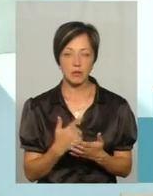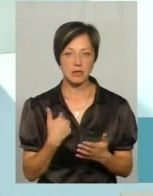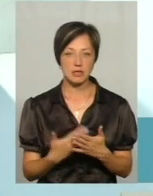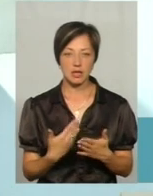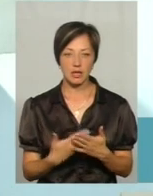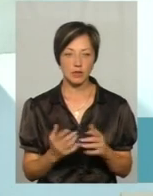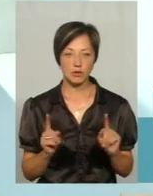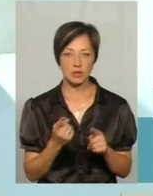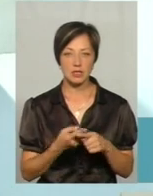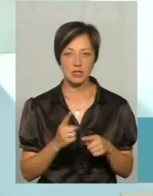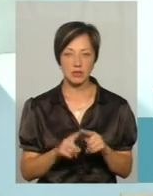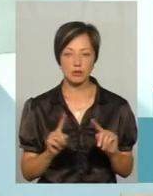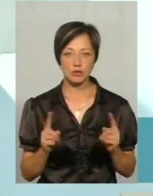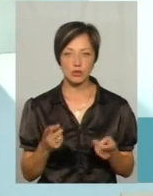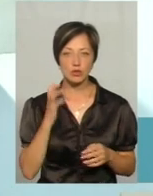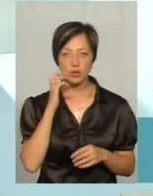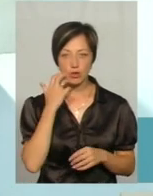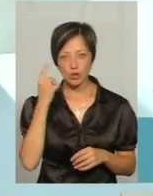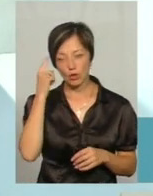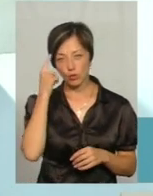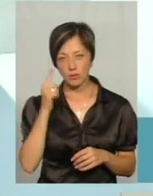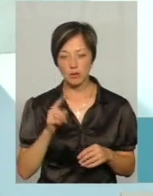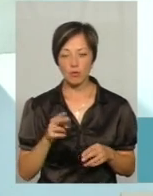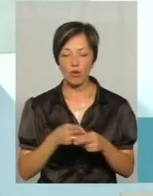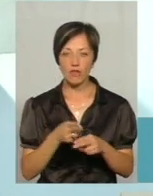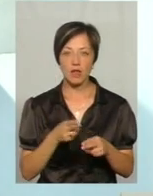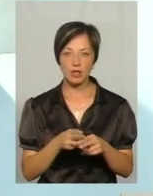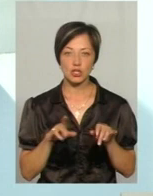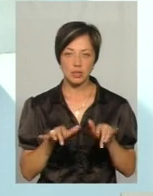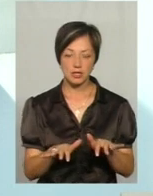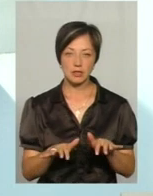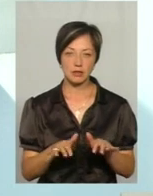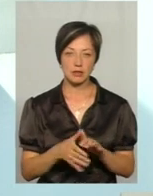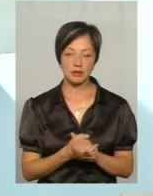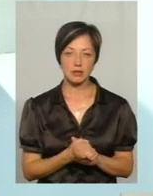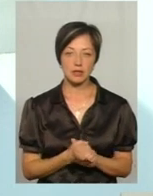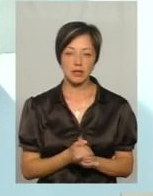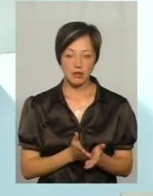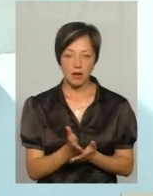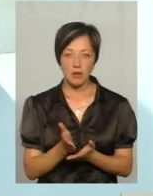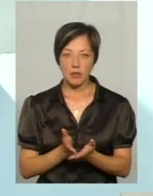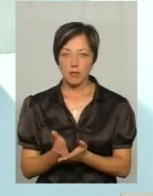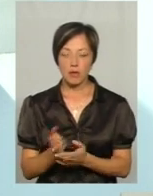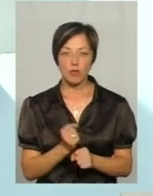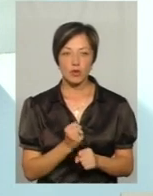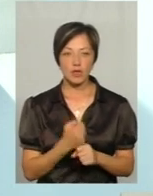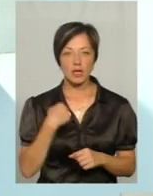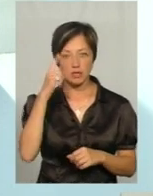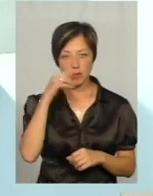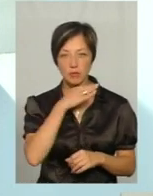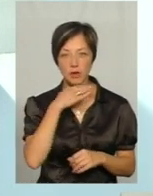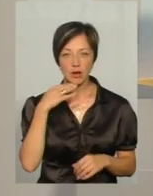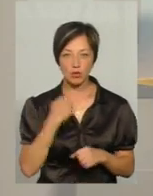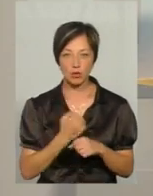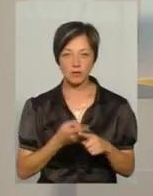що над цим треба дуже серйозно задуматися, саме в профілактичних, в напрямках профілактичної роботи. Я знаю, що дуже багато